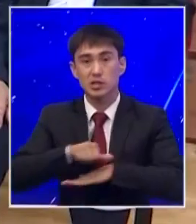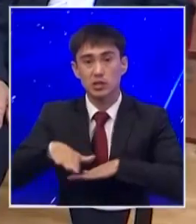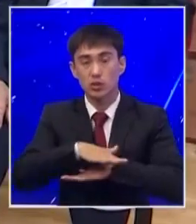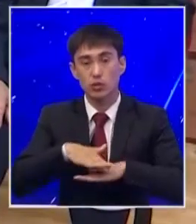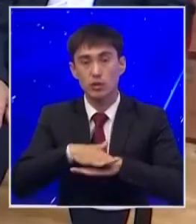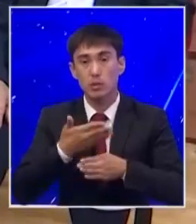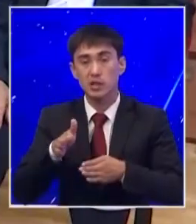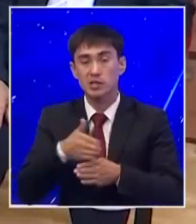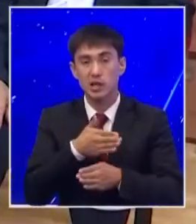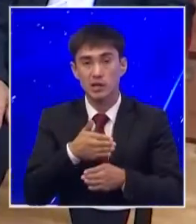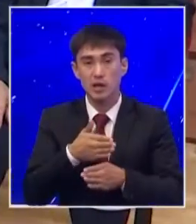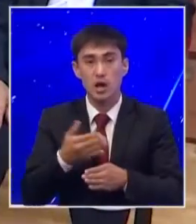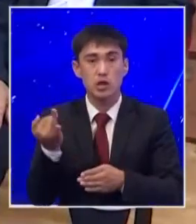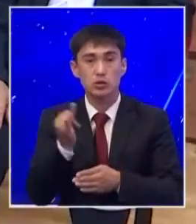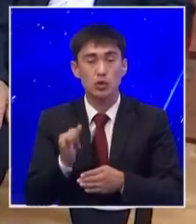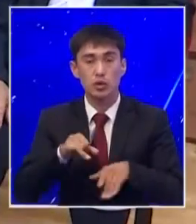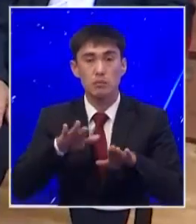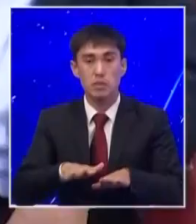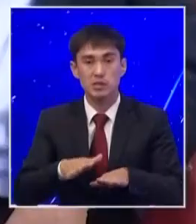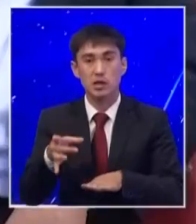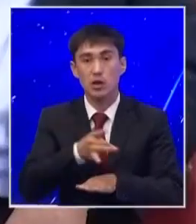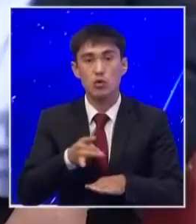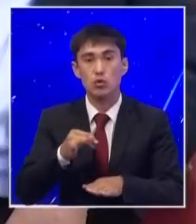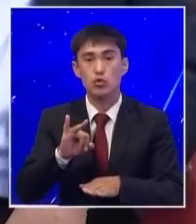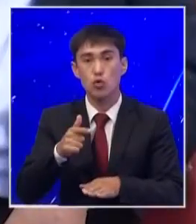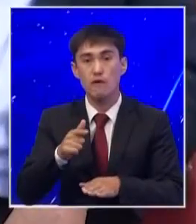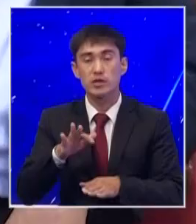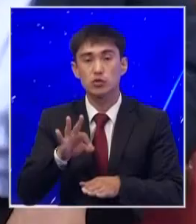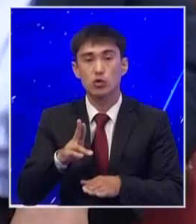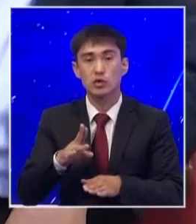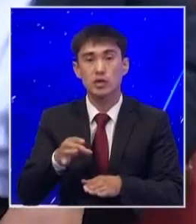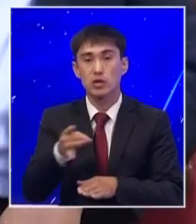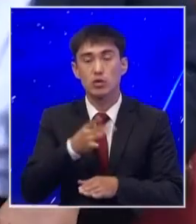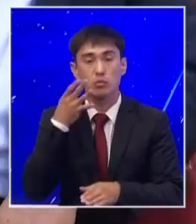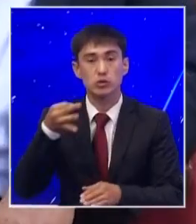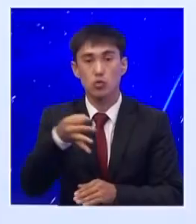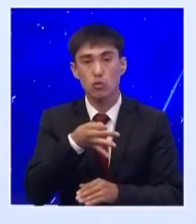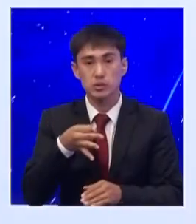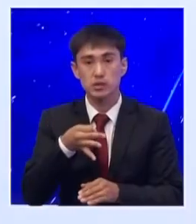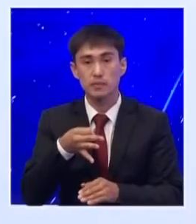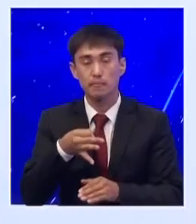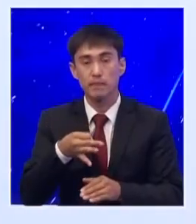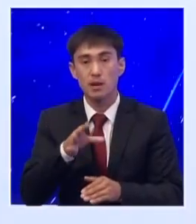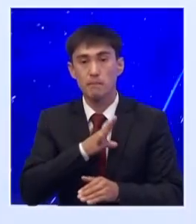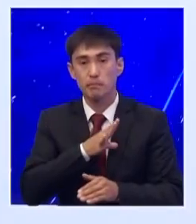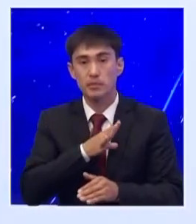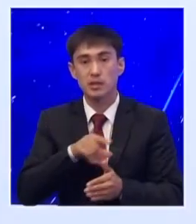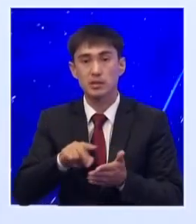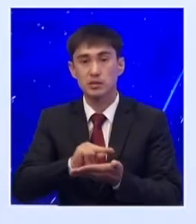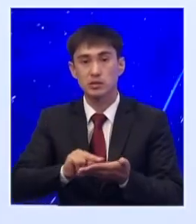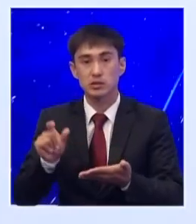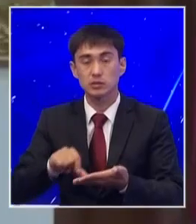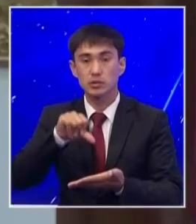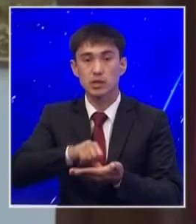административно-территориальные подразделения, история расположения районов юго-восточного региона Алматинской области, выступил член-корреспондент